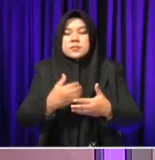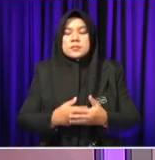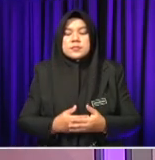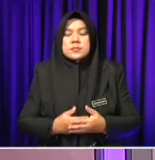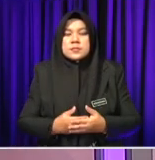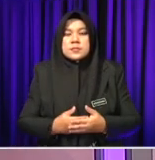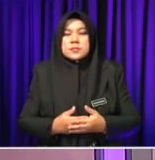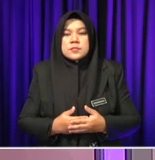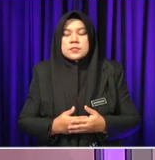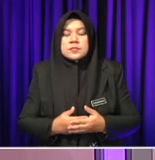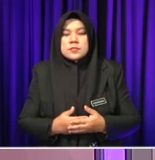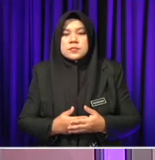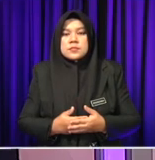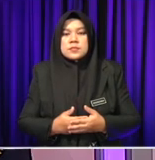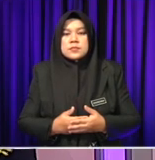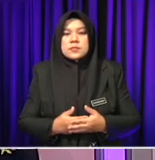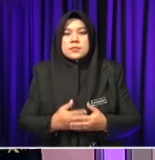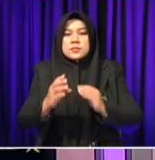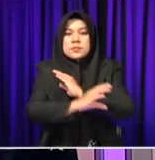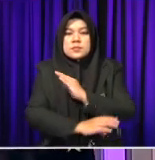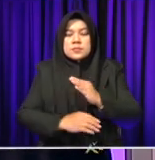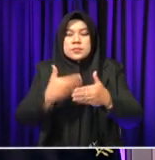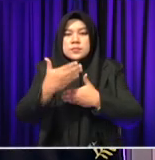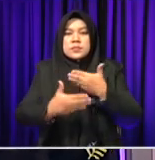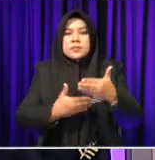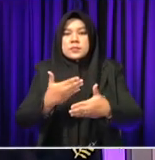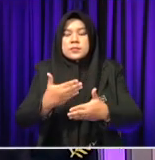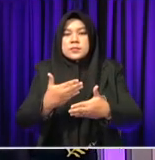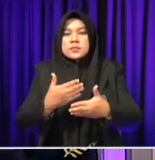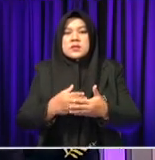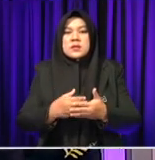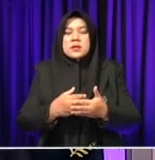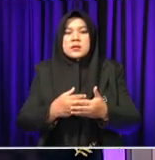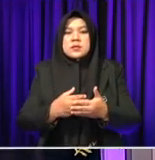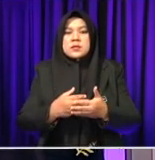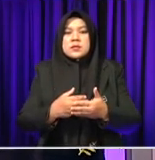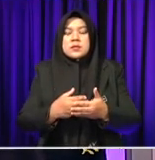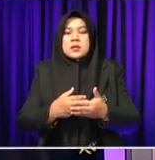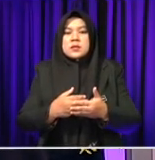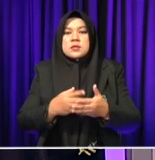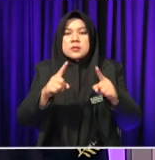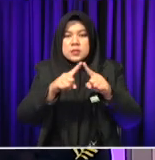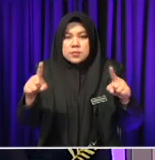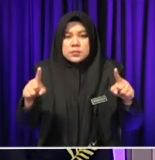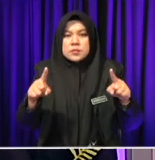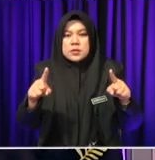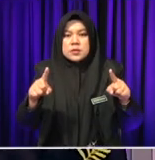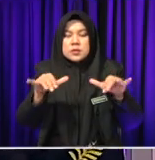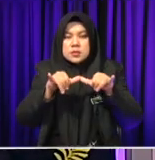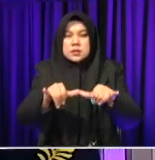negara tayibatun warabbun Ghafur negara yang dinamik negara yang maju negara yang hebat namun masih kekal